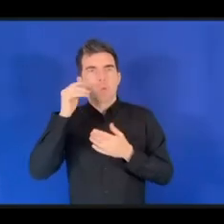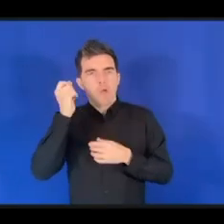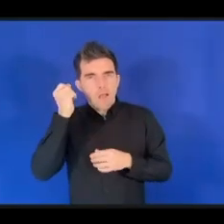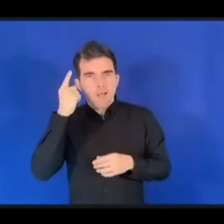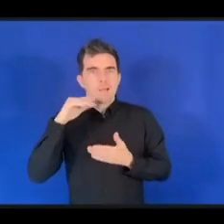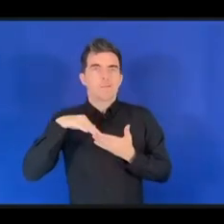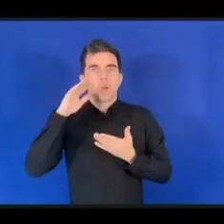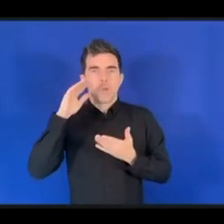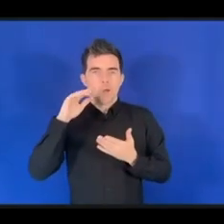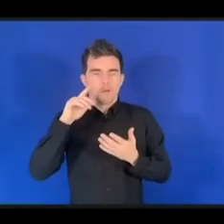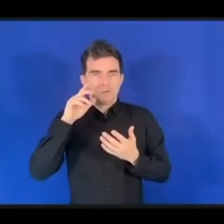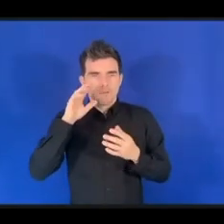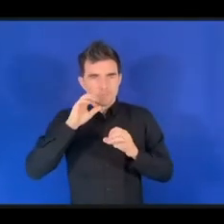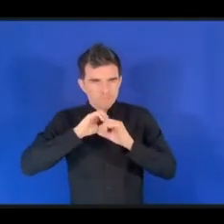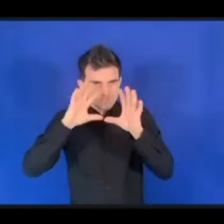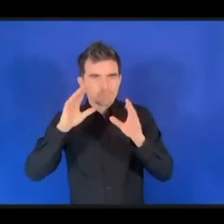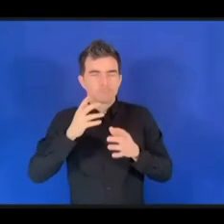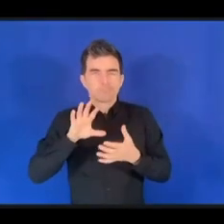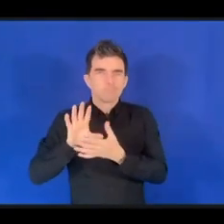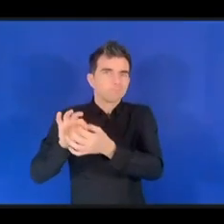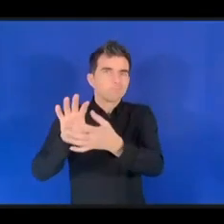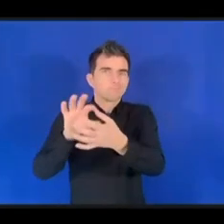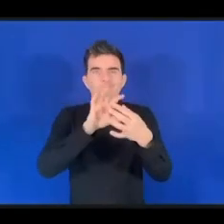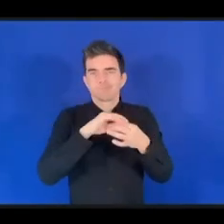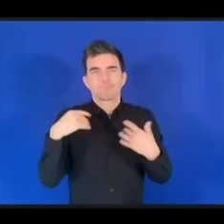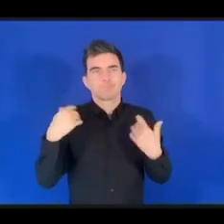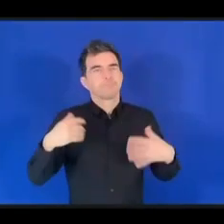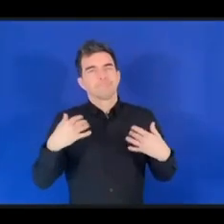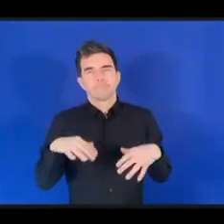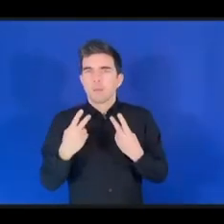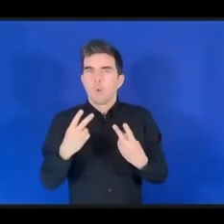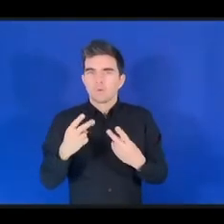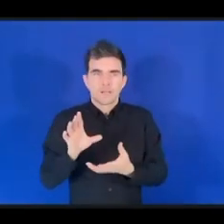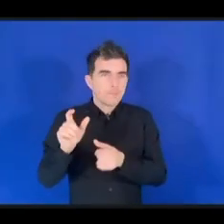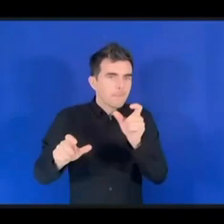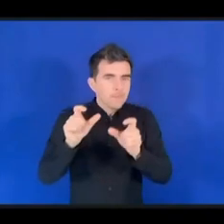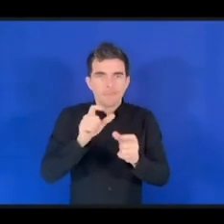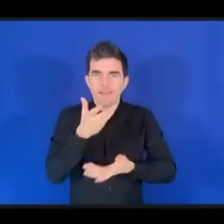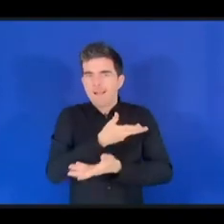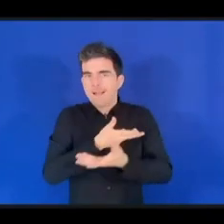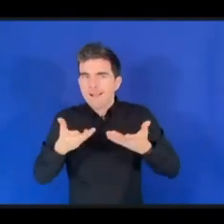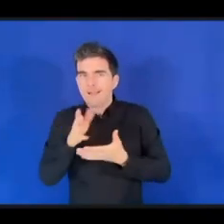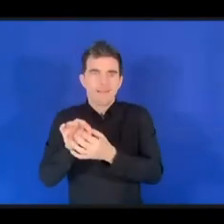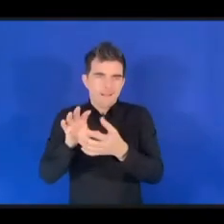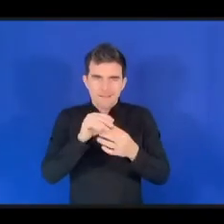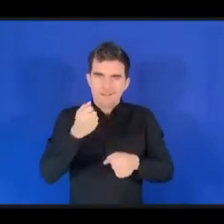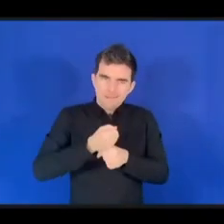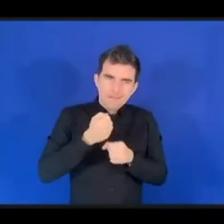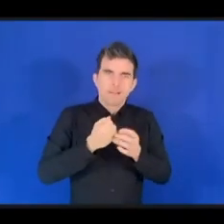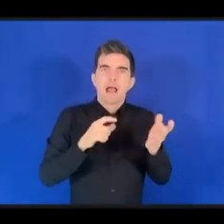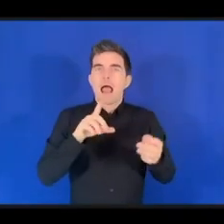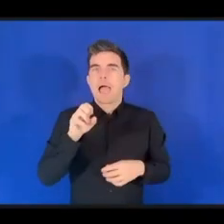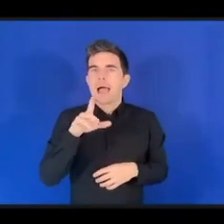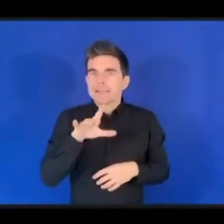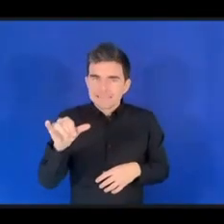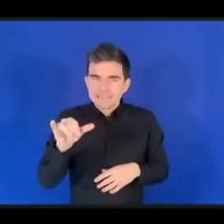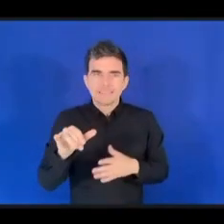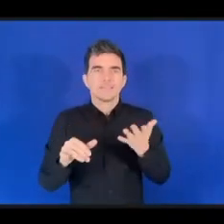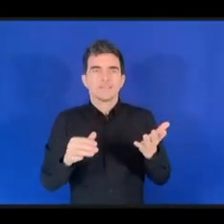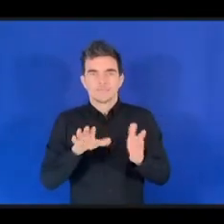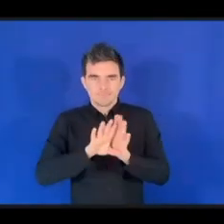了跟各个人才的这种交流的网络。我们的工作还没有结